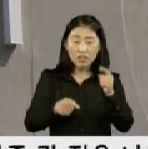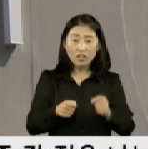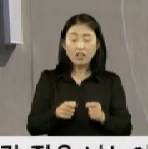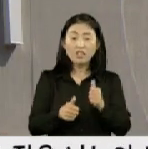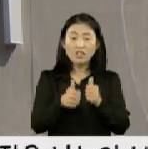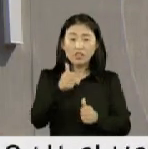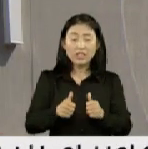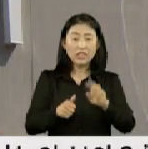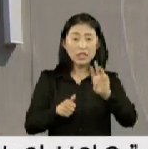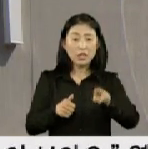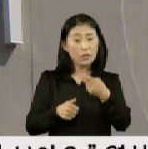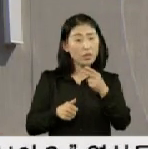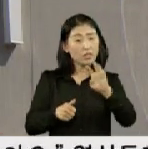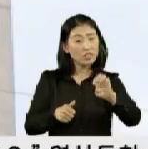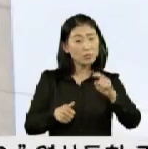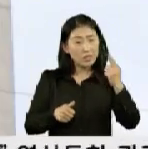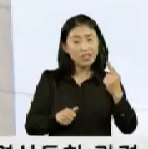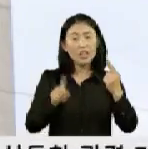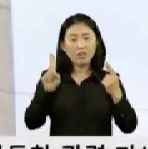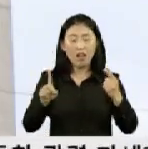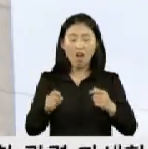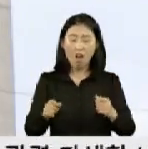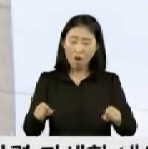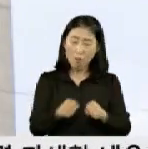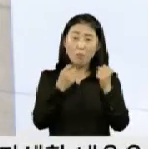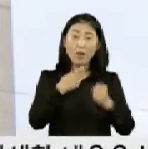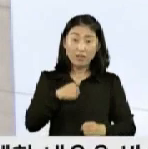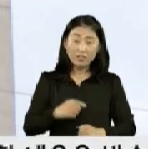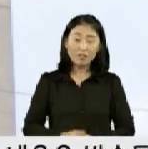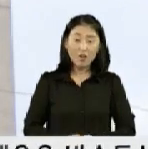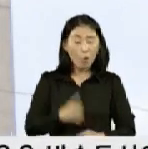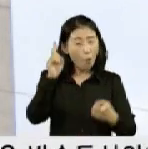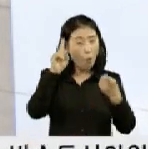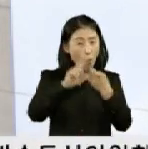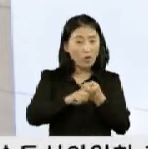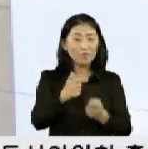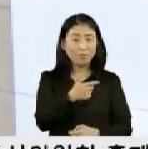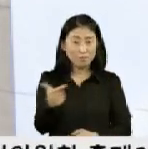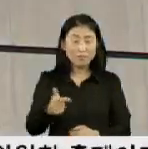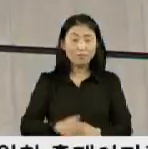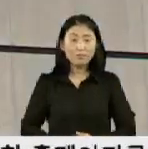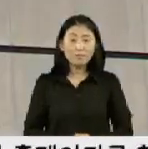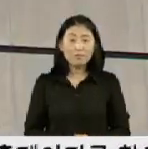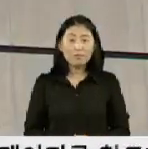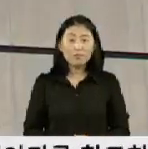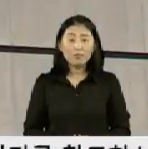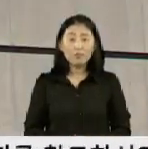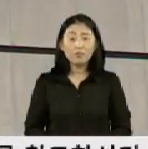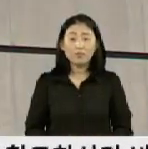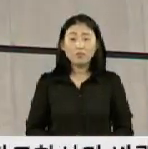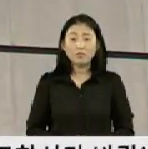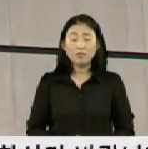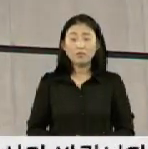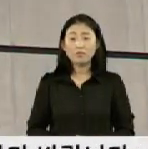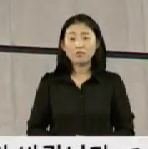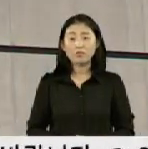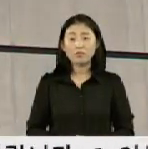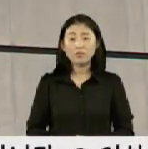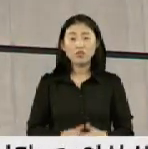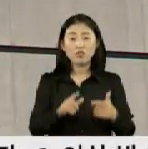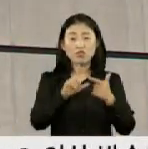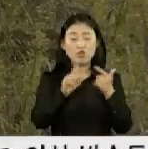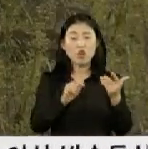경쟁률 241대 1의 흥행 기록을 냈던 만큼 관심 단지의 하나입니다. 지난 6월 규제지역 지정에